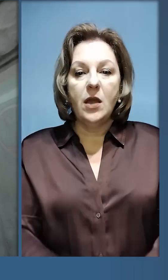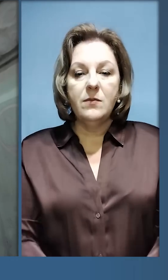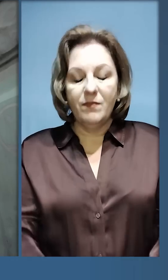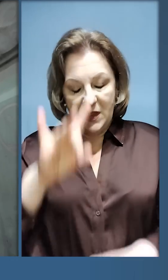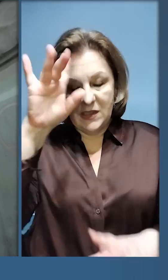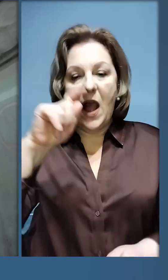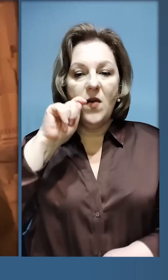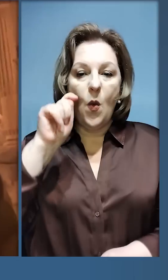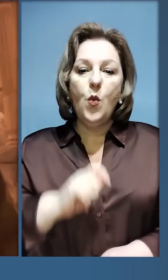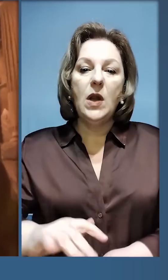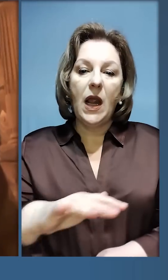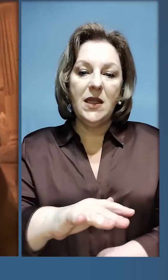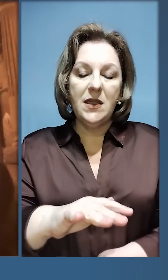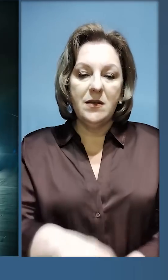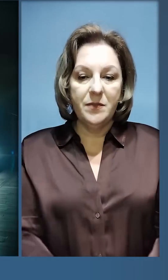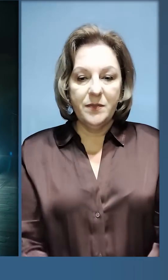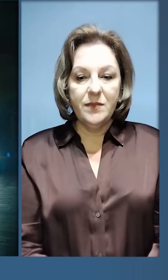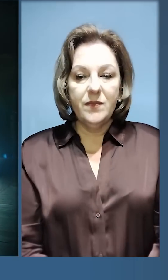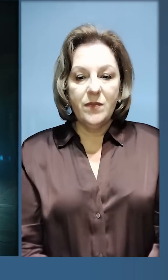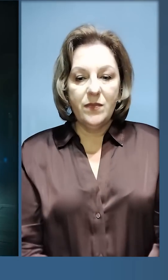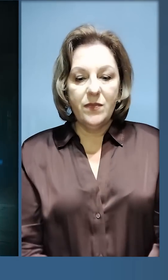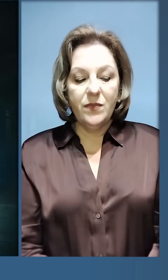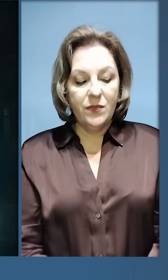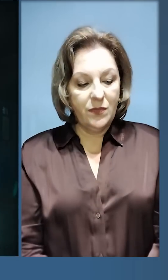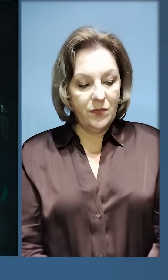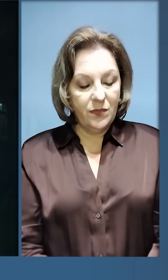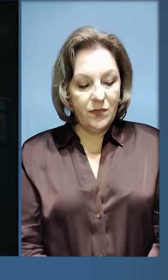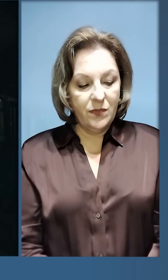захищати. Слава Україні!